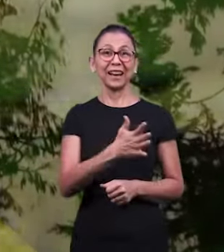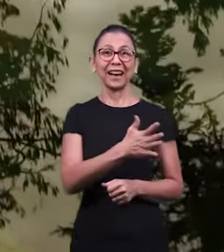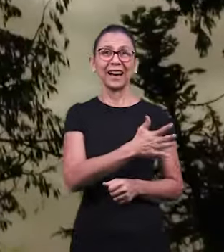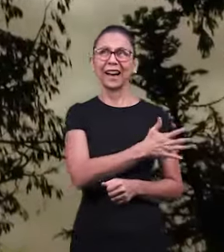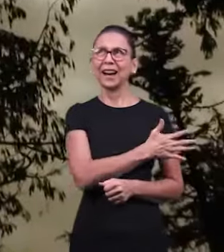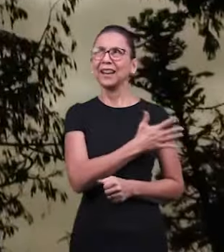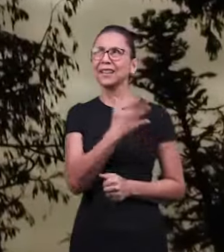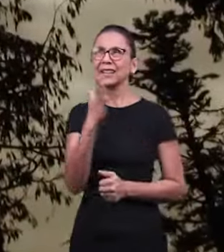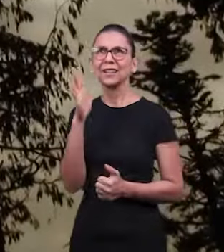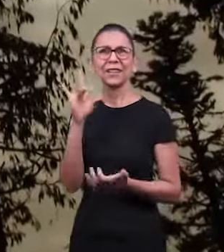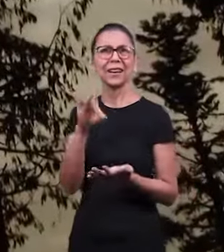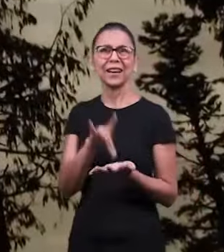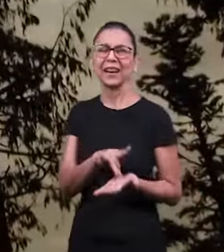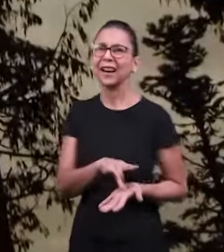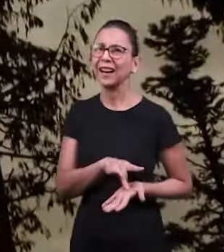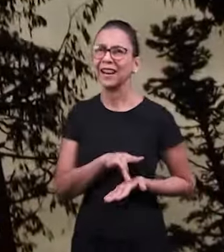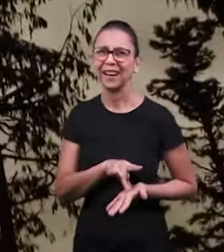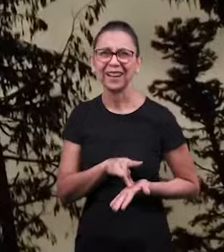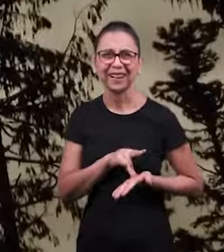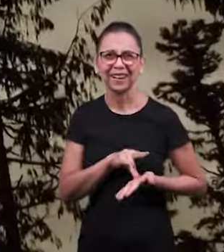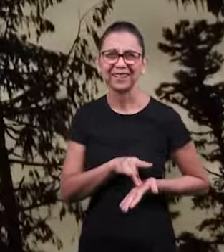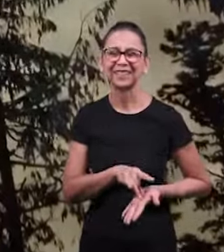такое реальное.